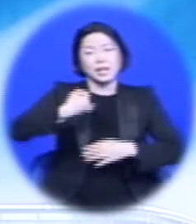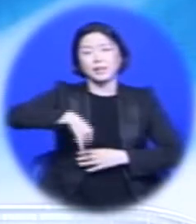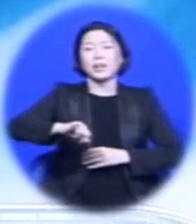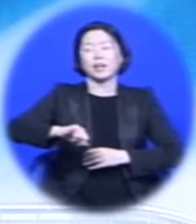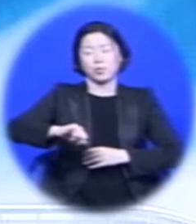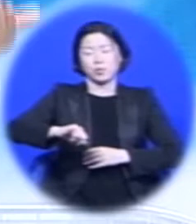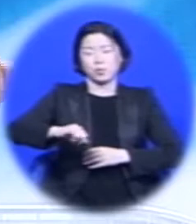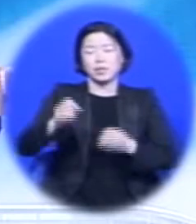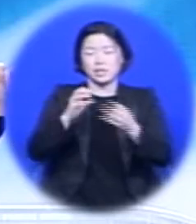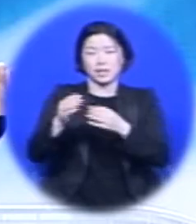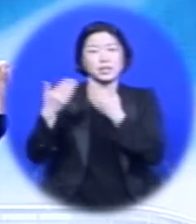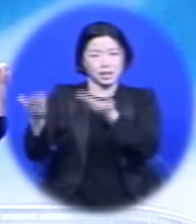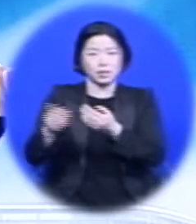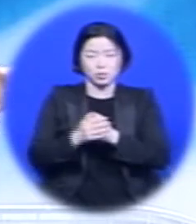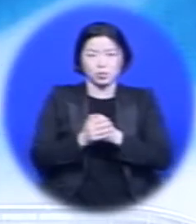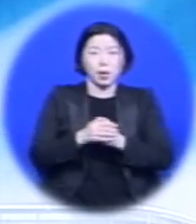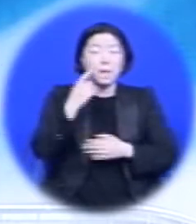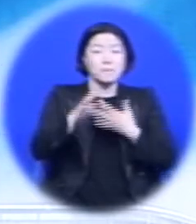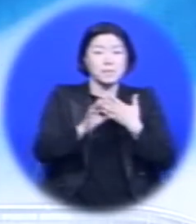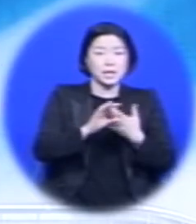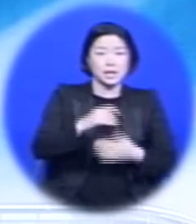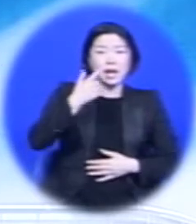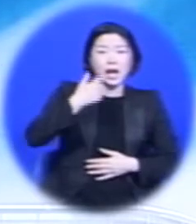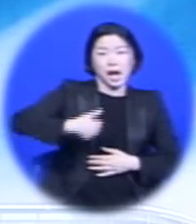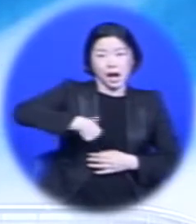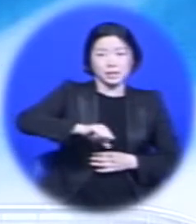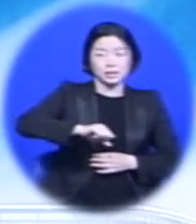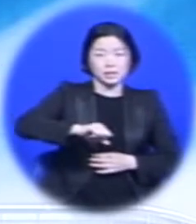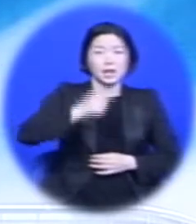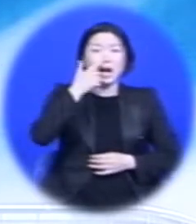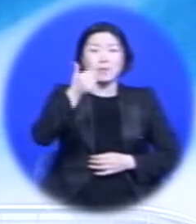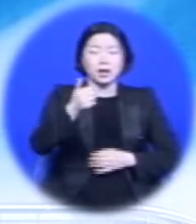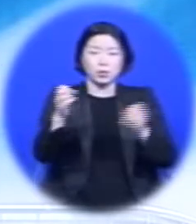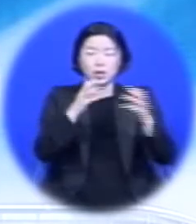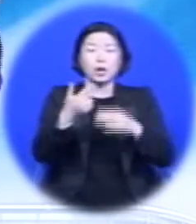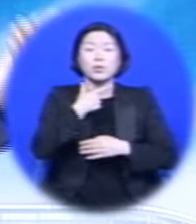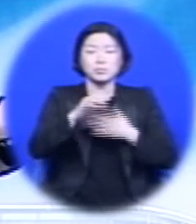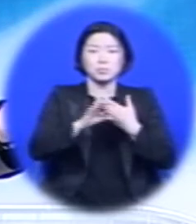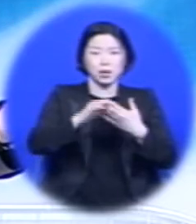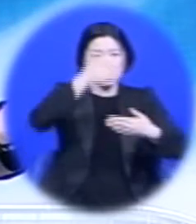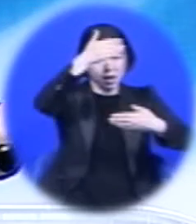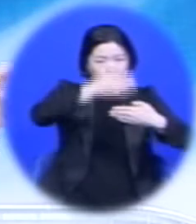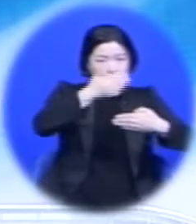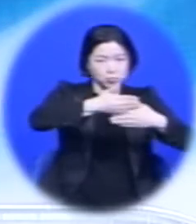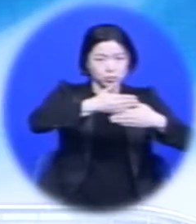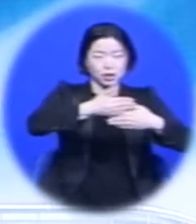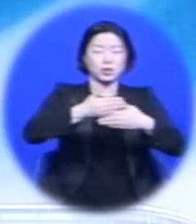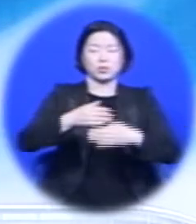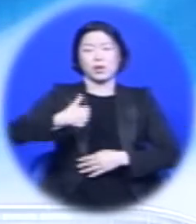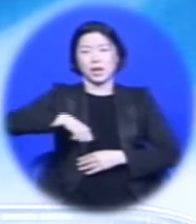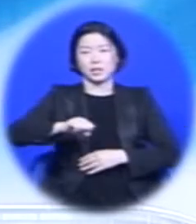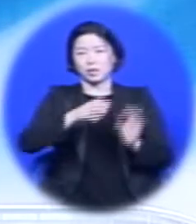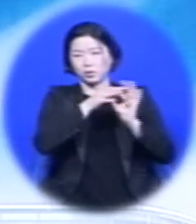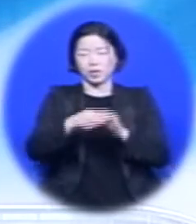아들이 아빠랑 이야기하고 싶어 한다면 가게 문을 닫고서라도 아들과 이야기하라. 그것이